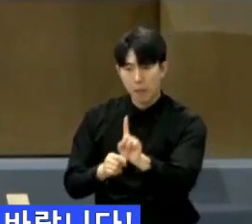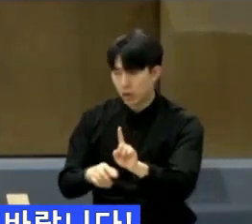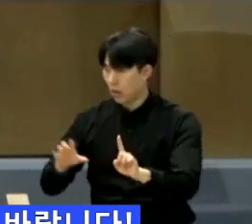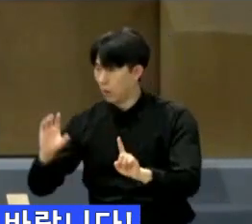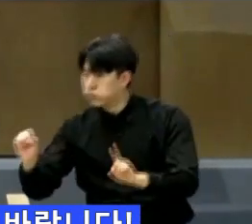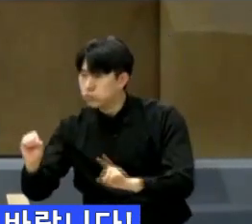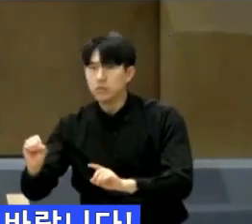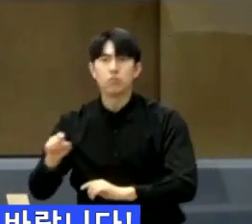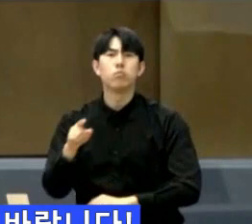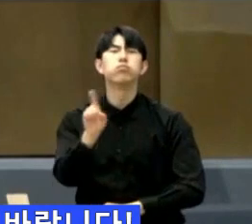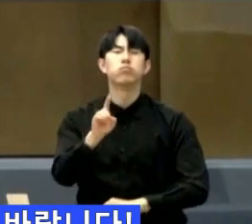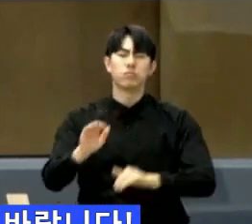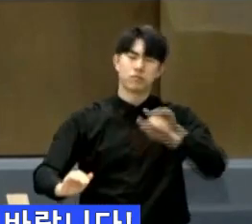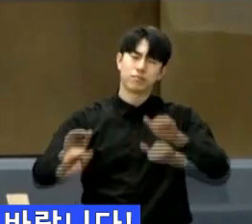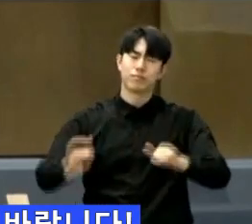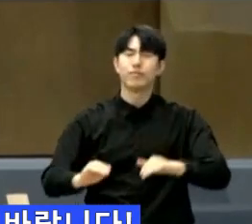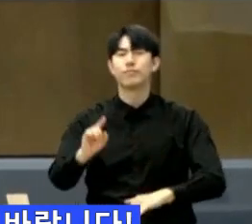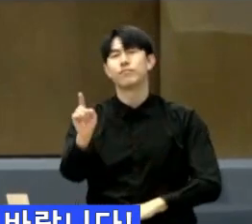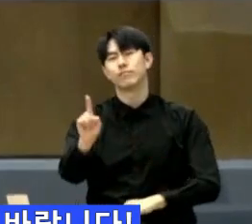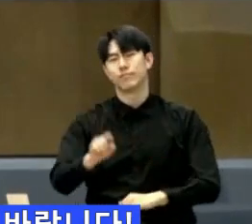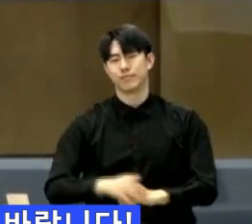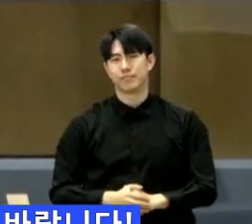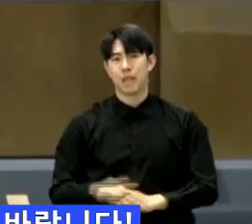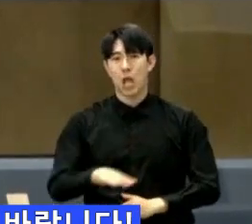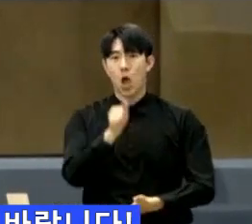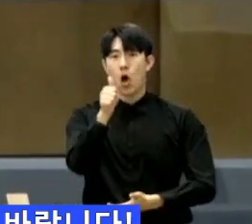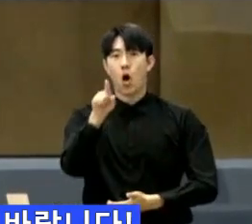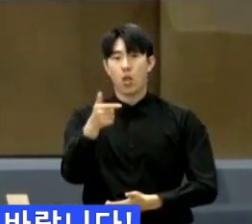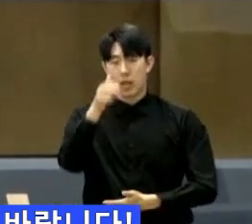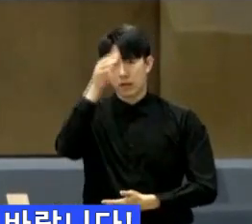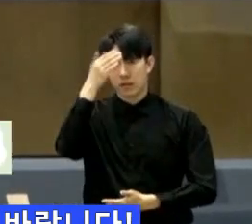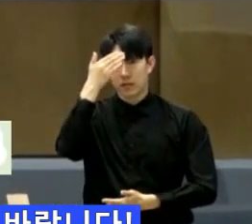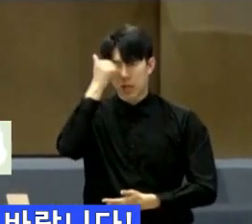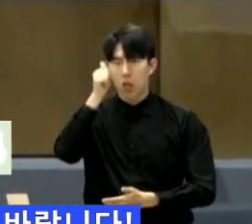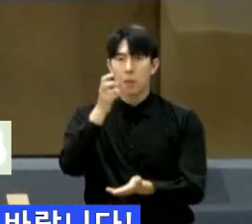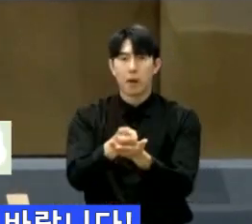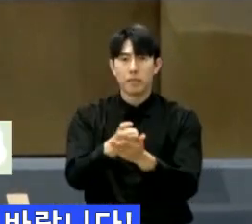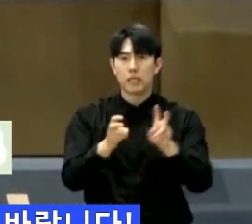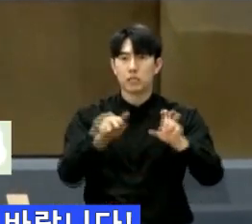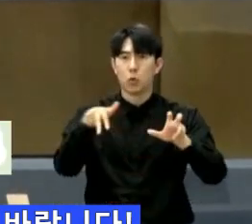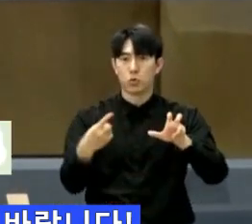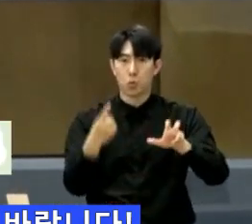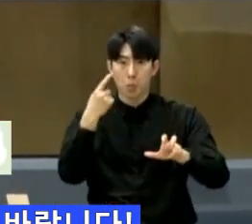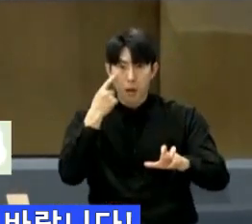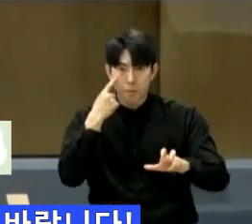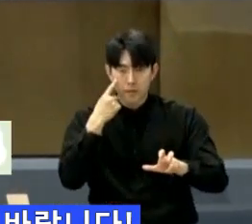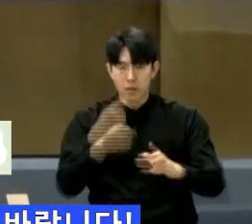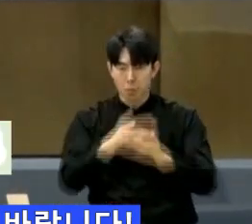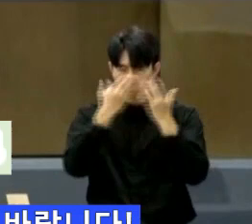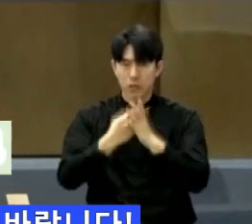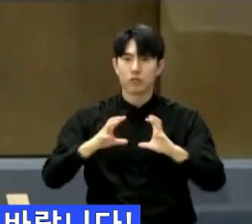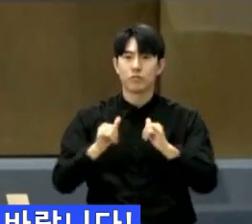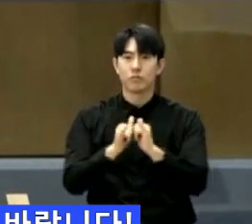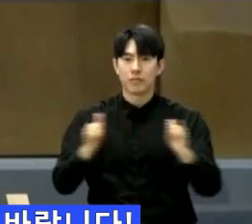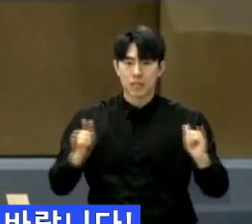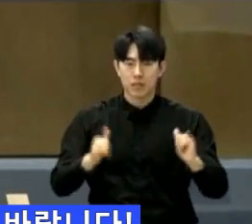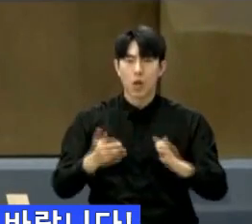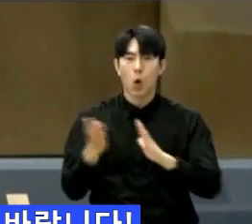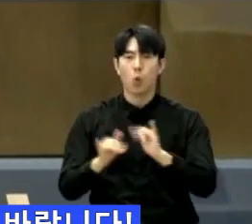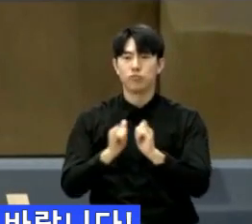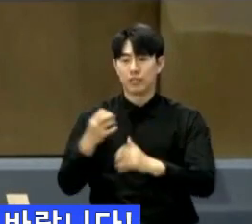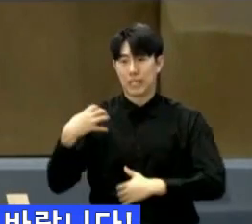한 번의 기회도 주어지지 않는 것입니까? 우리 헌법 제25조는 모든 국민은 법률이 정하는 바에 의하여